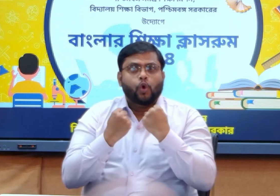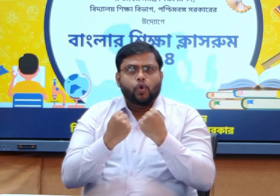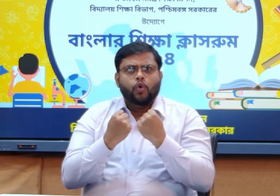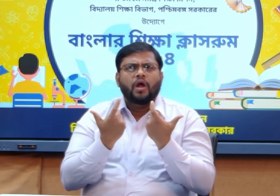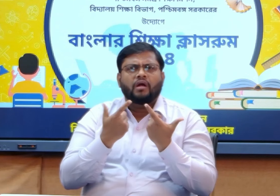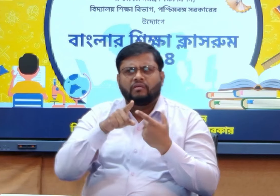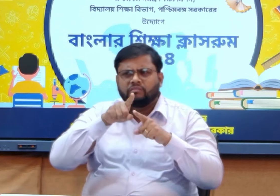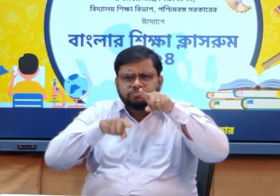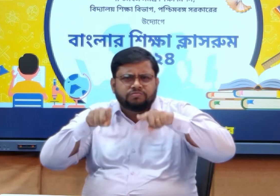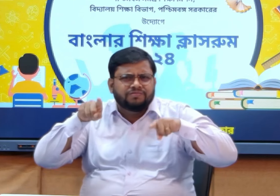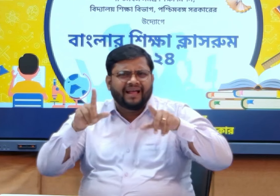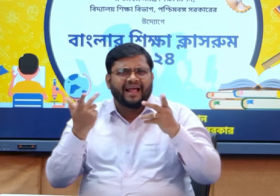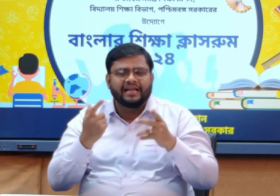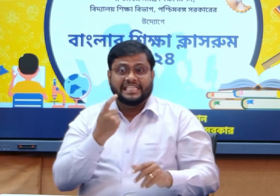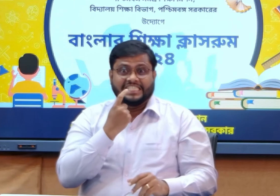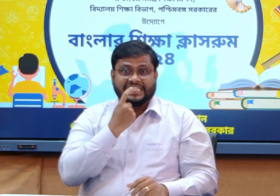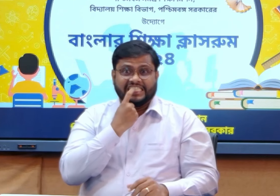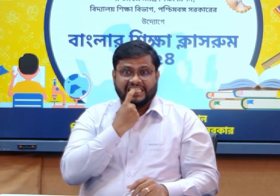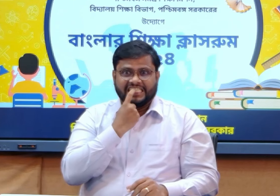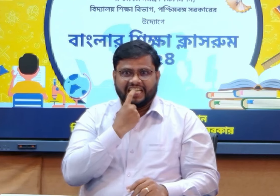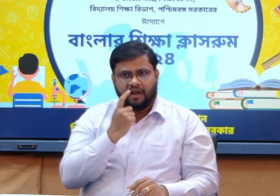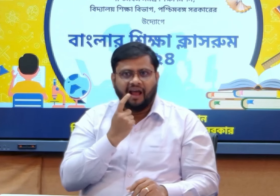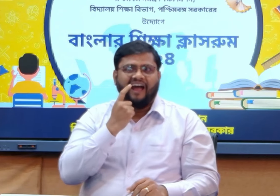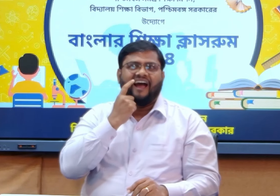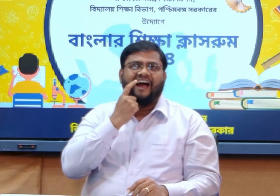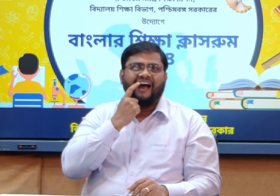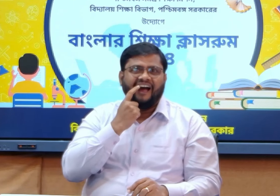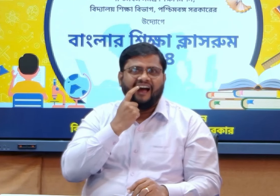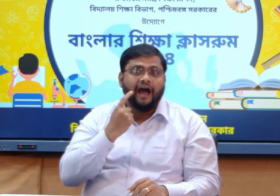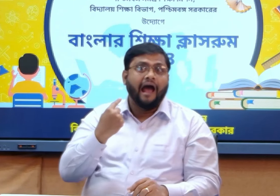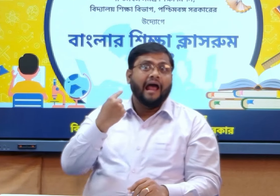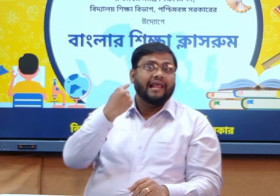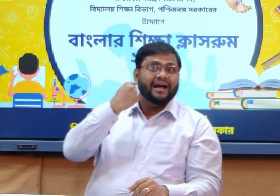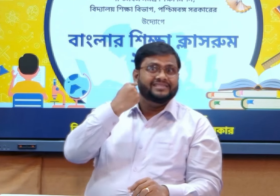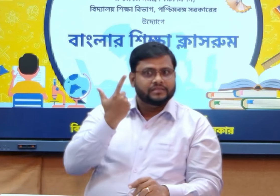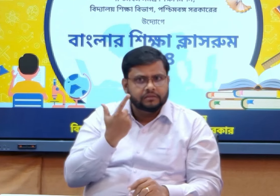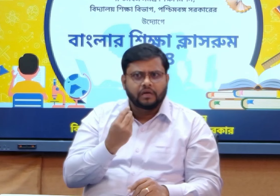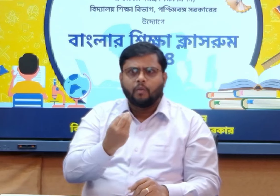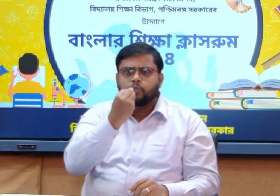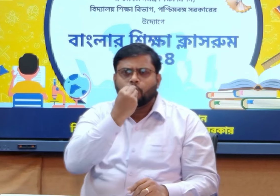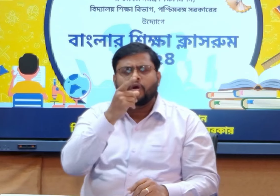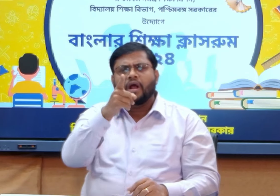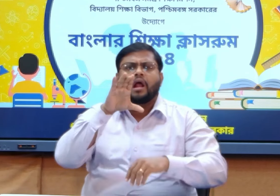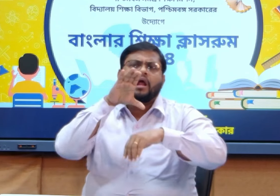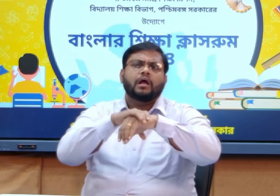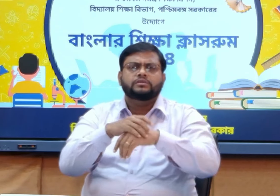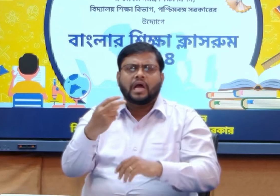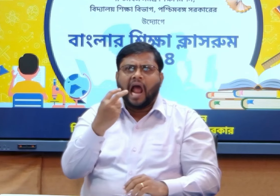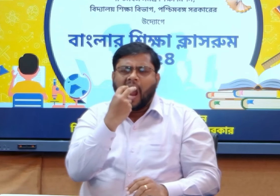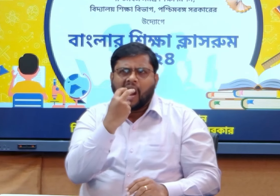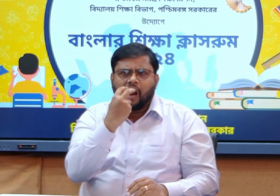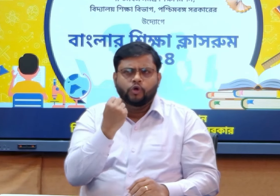খাওয়া দরকার আর সেই খাবারটাকে কাটার জন্য ছেড়ার জন্য দাঁতও ভীষণ জরুরি